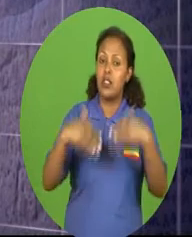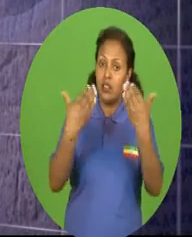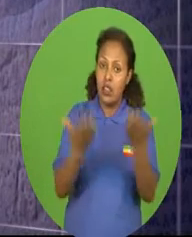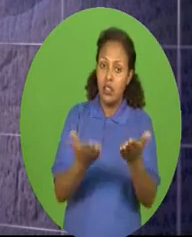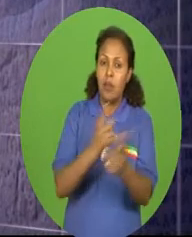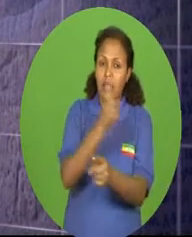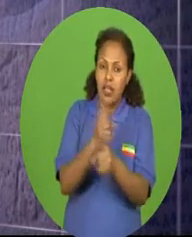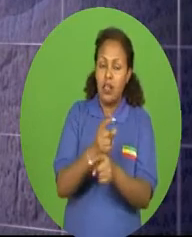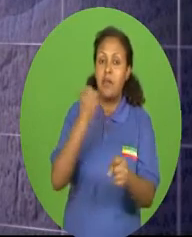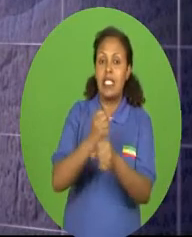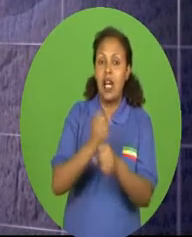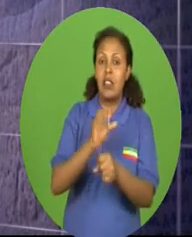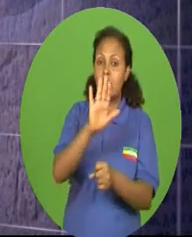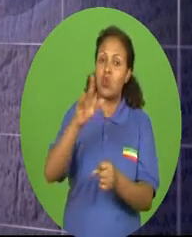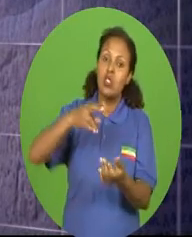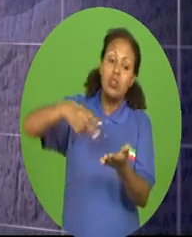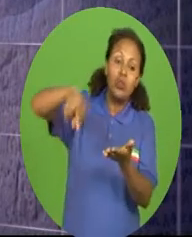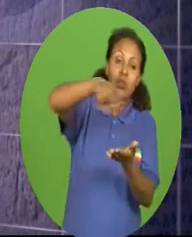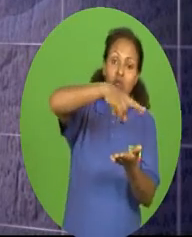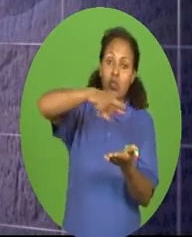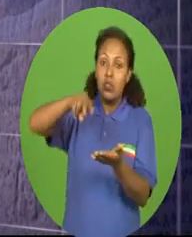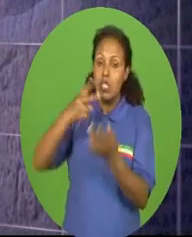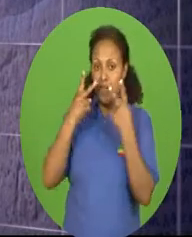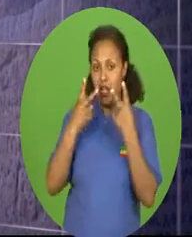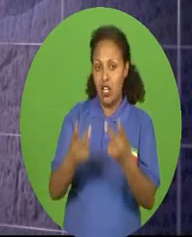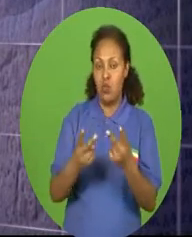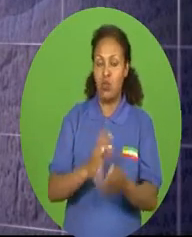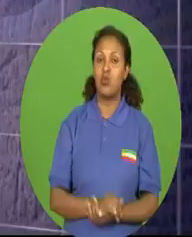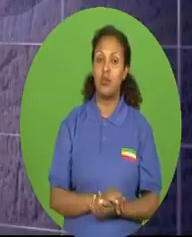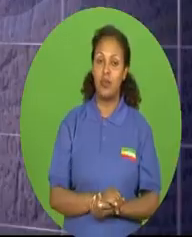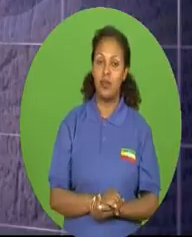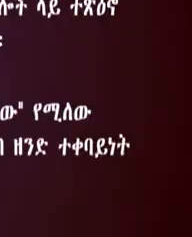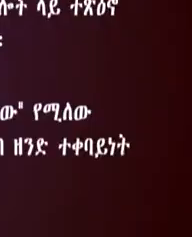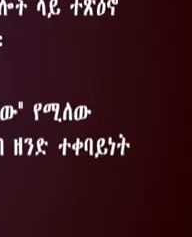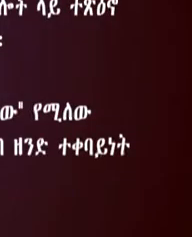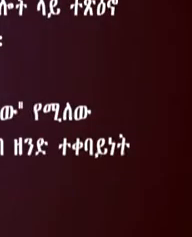ተማሪዎች እንዲሰሩ የታዘዙትን በአግባቡ መስራታቸውን ተዘዋውረው ይመልከቱ።